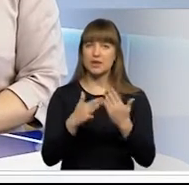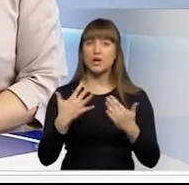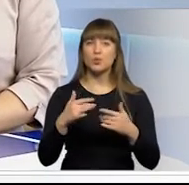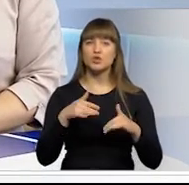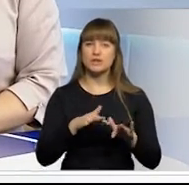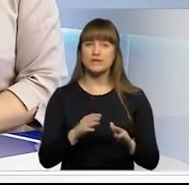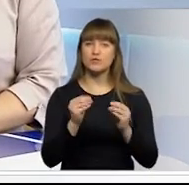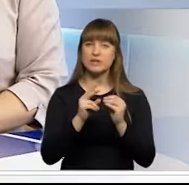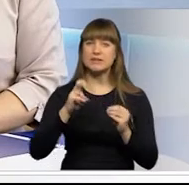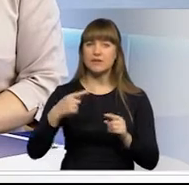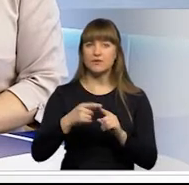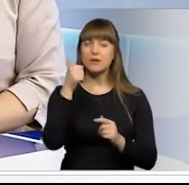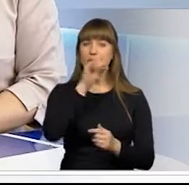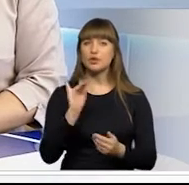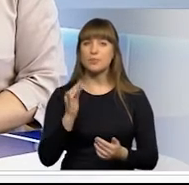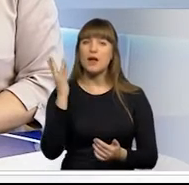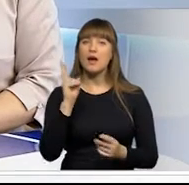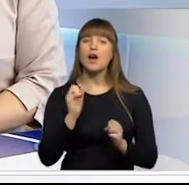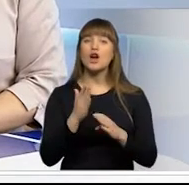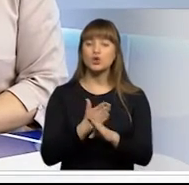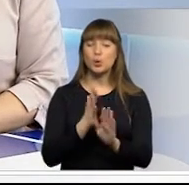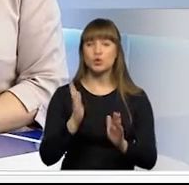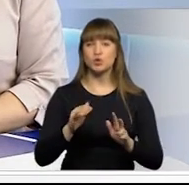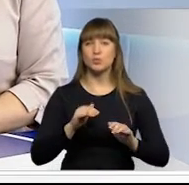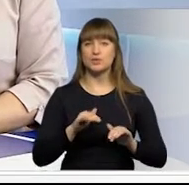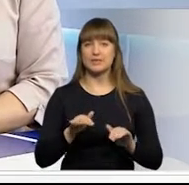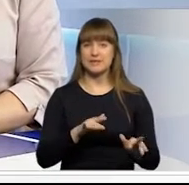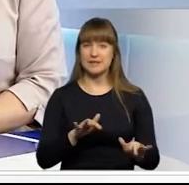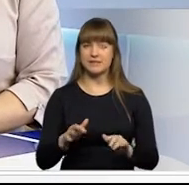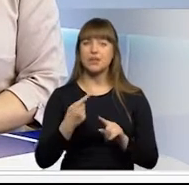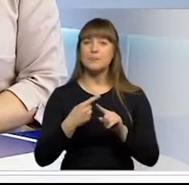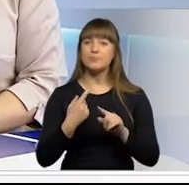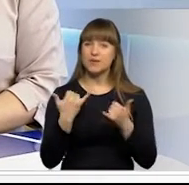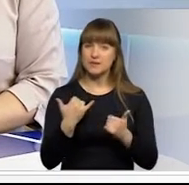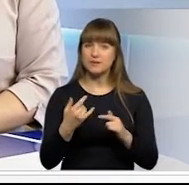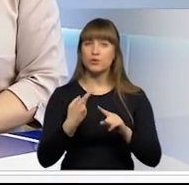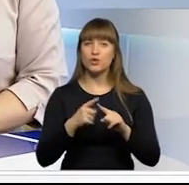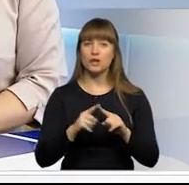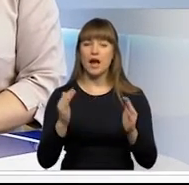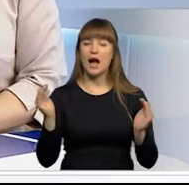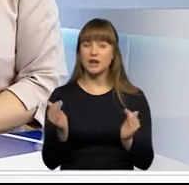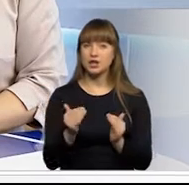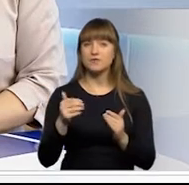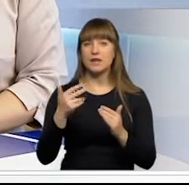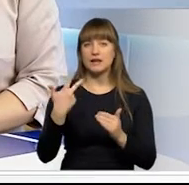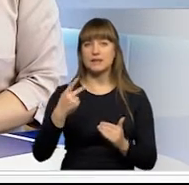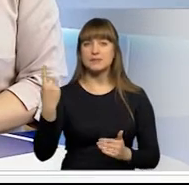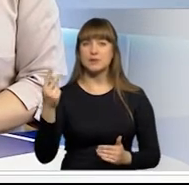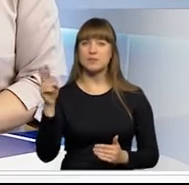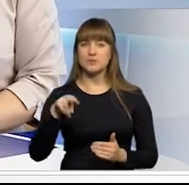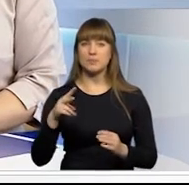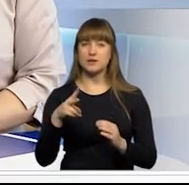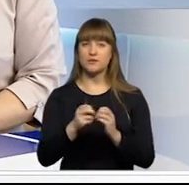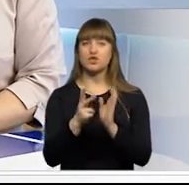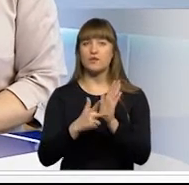действовать? На сегодня действие программы ограничивается 31 декабря 2018 года. Но это говорит только о том,